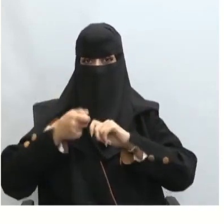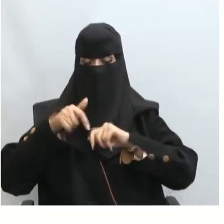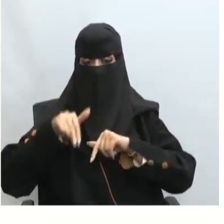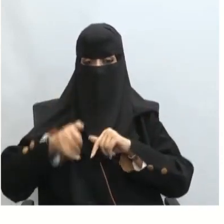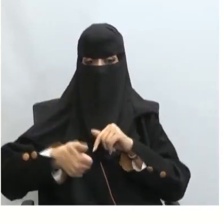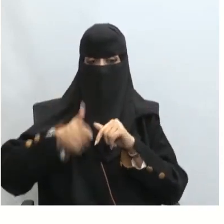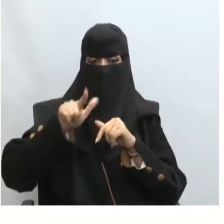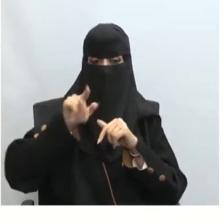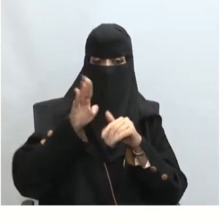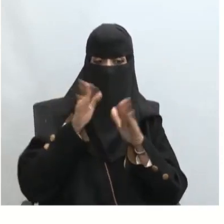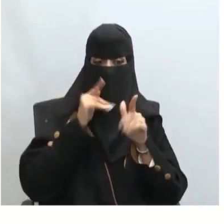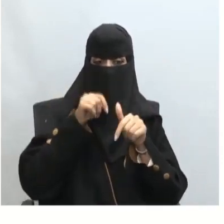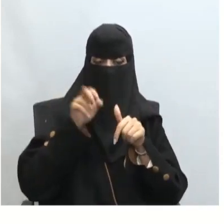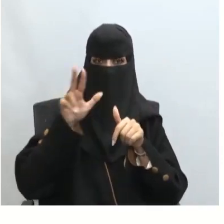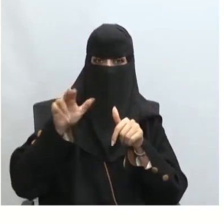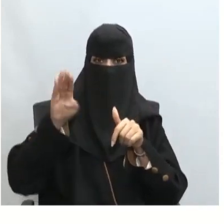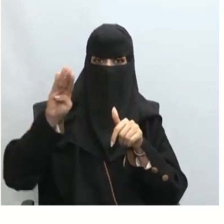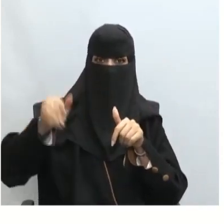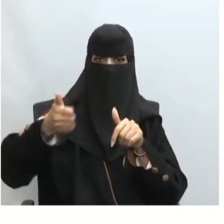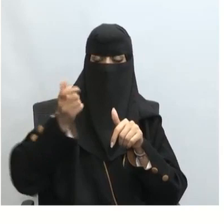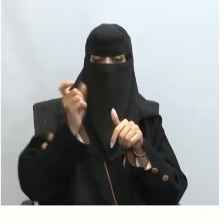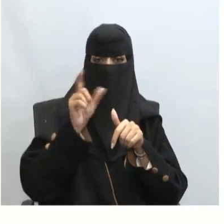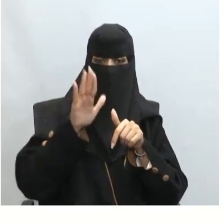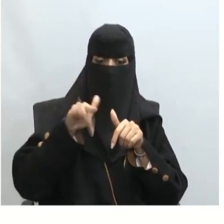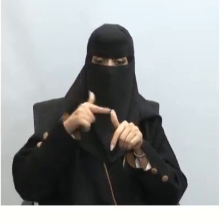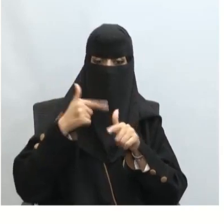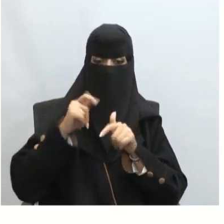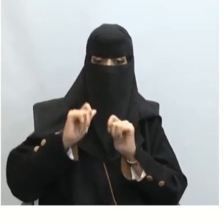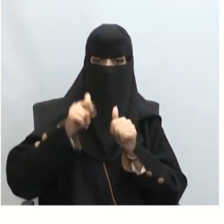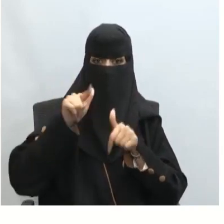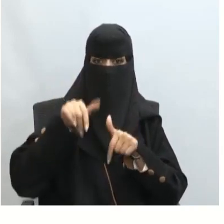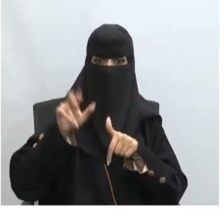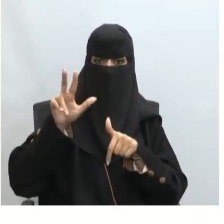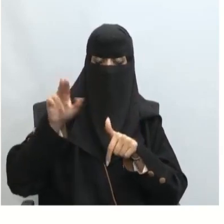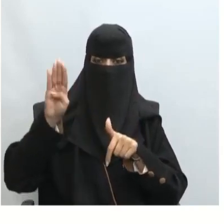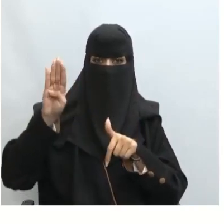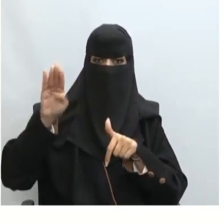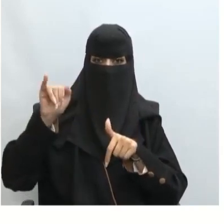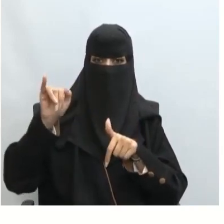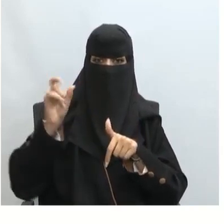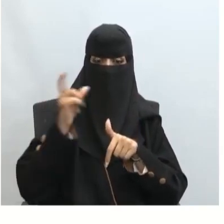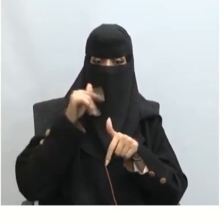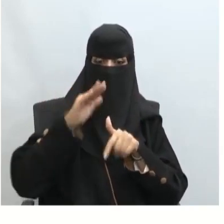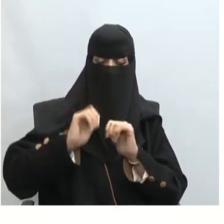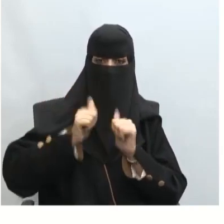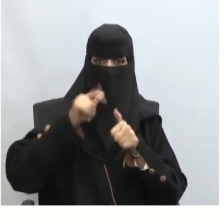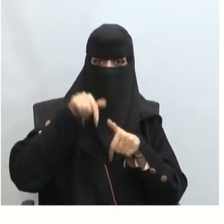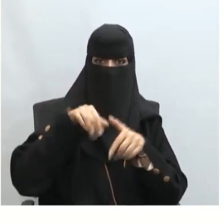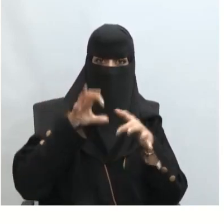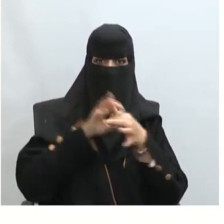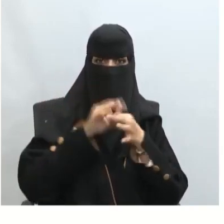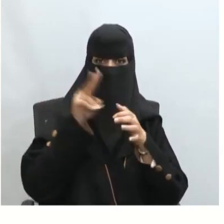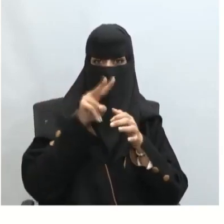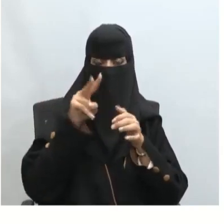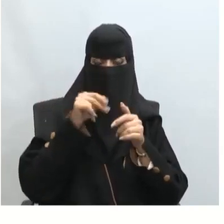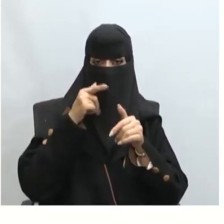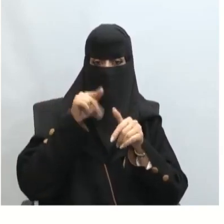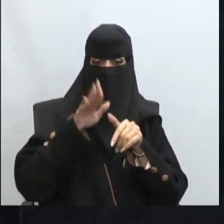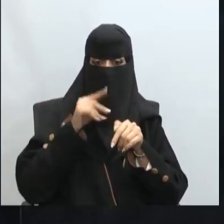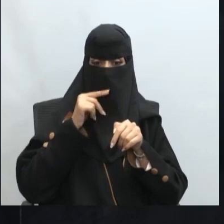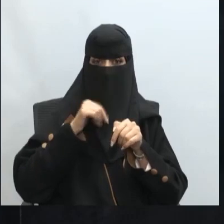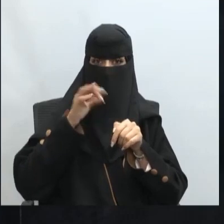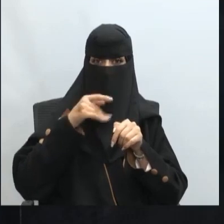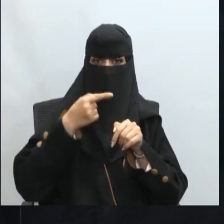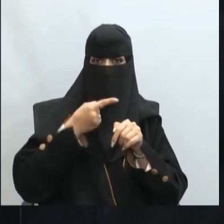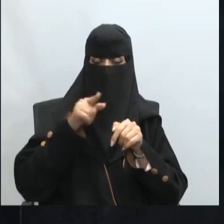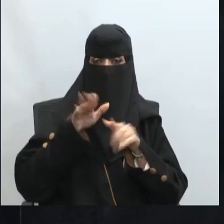الكان والروابط فيه مشبعه اصبح الكين واصبح عندي رابطه ثنائيه اذا هنا